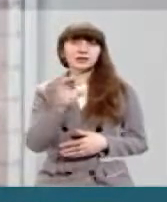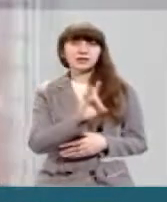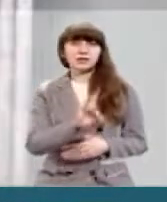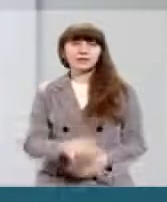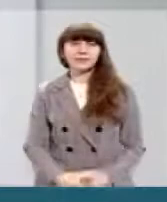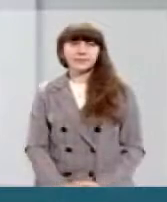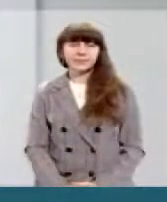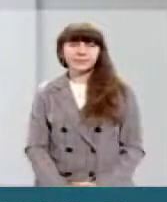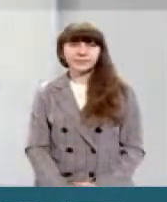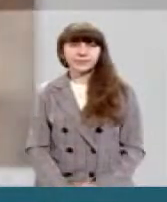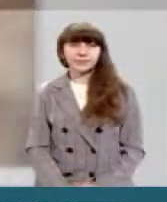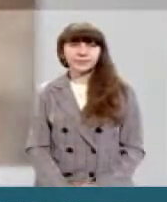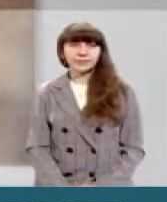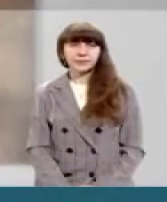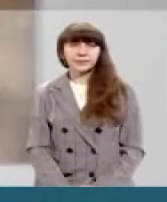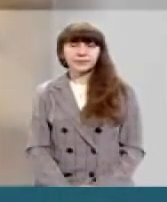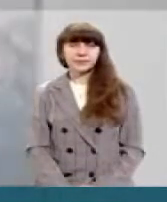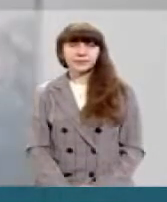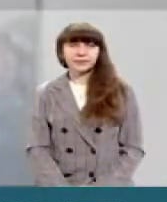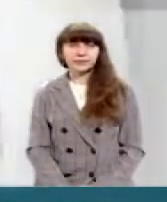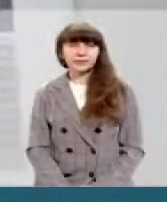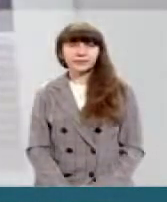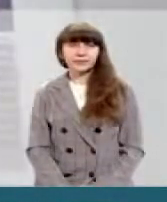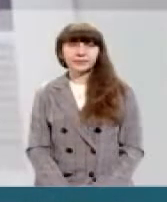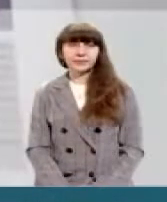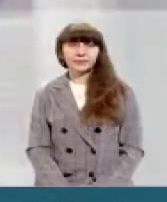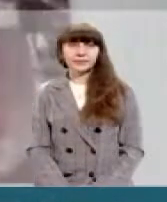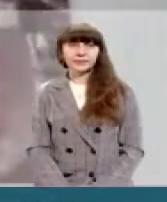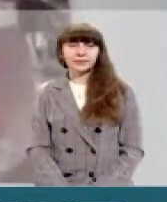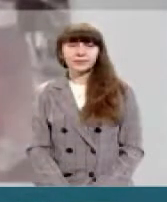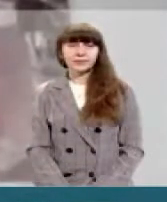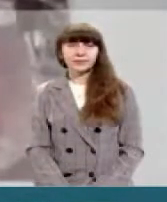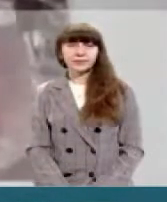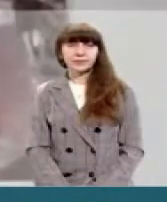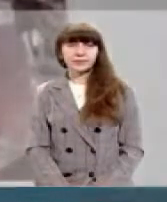орталық ансамблі мен орталық әскери оркестрінің әртістері қатысқан концертпен аяқталды.